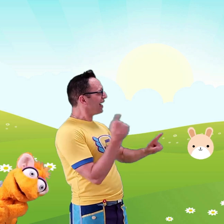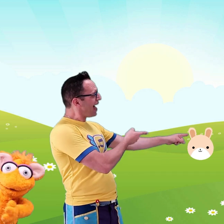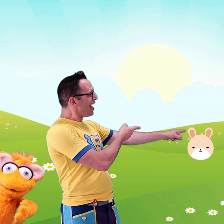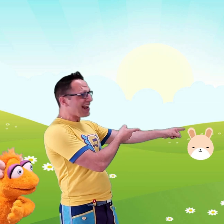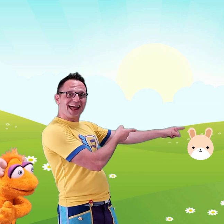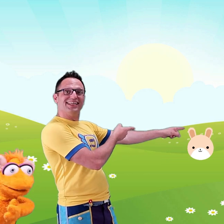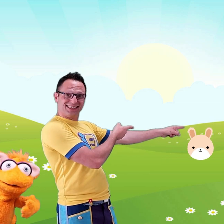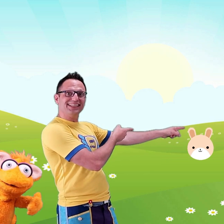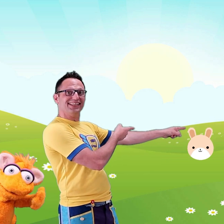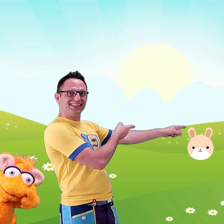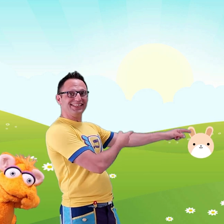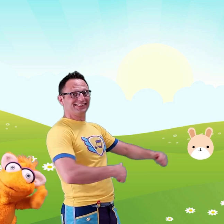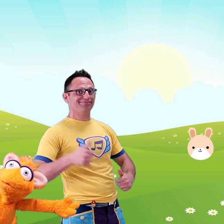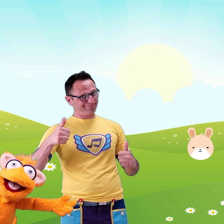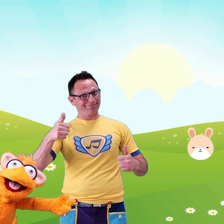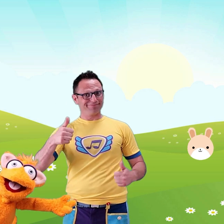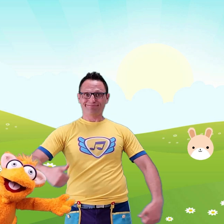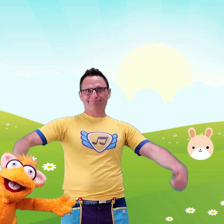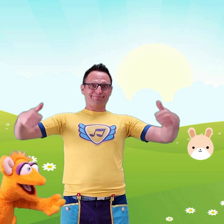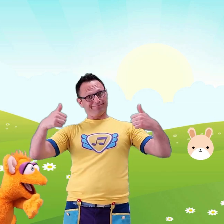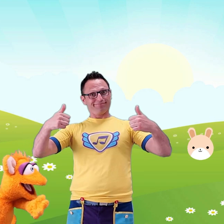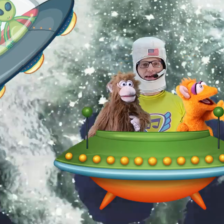כמו חללית.